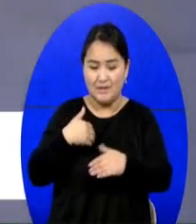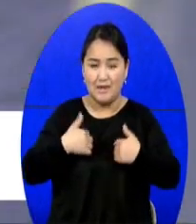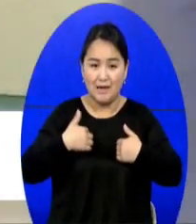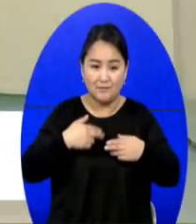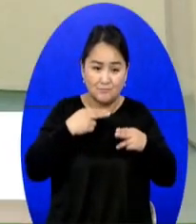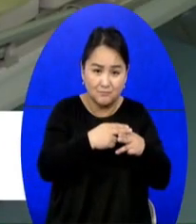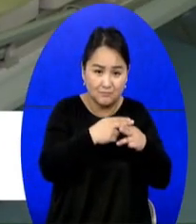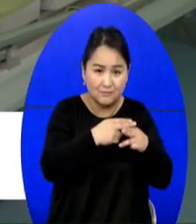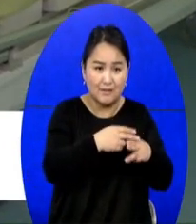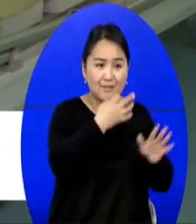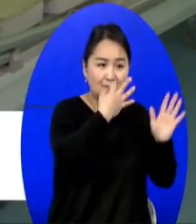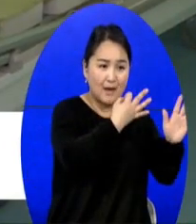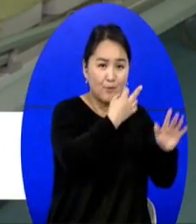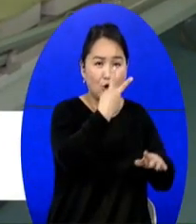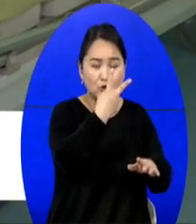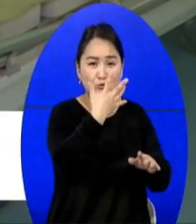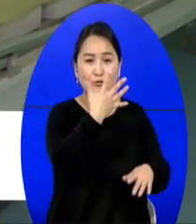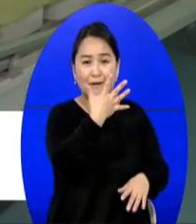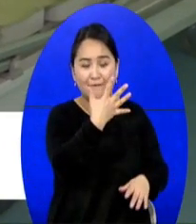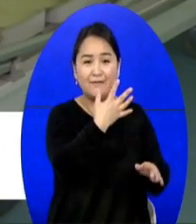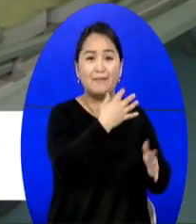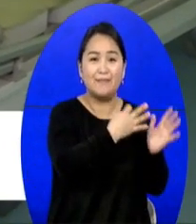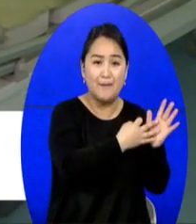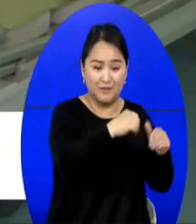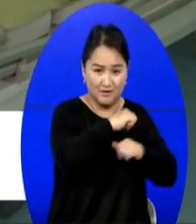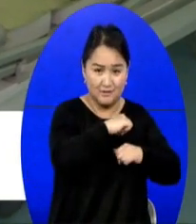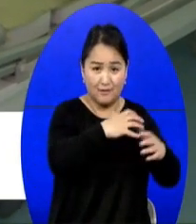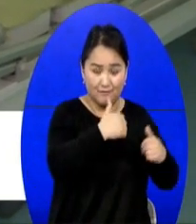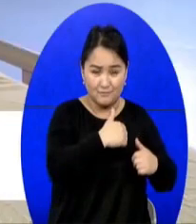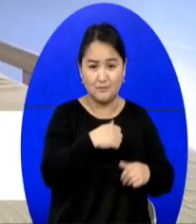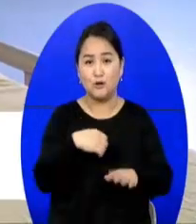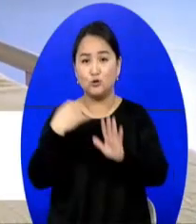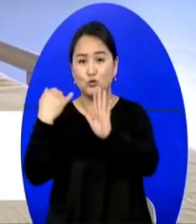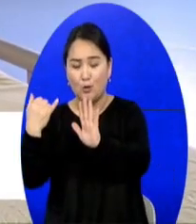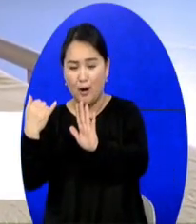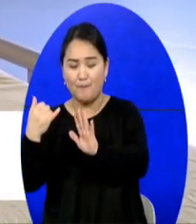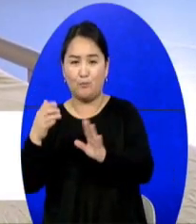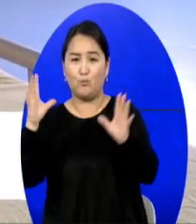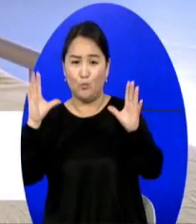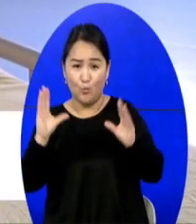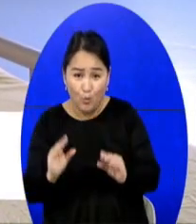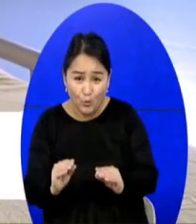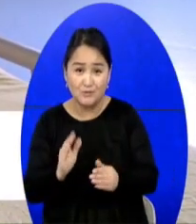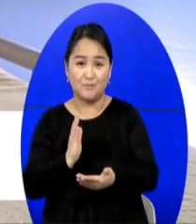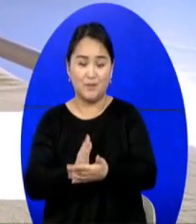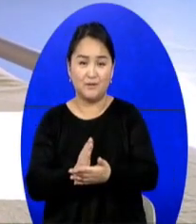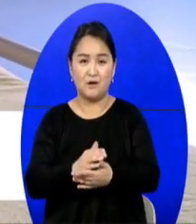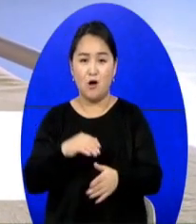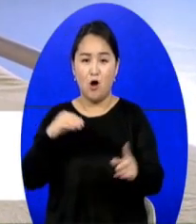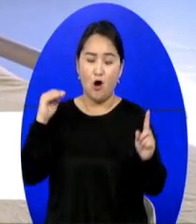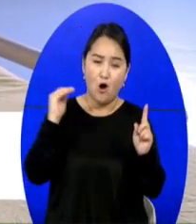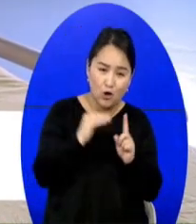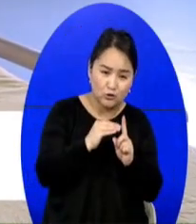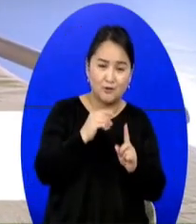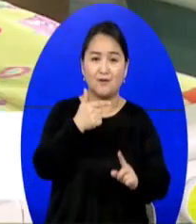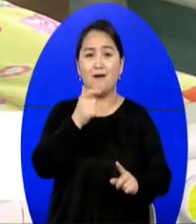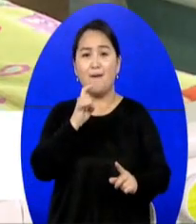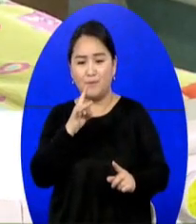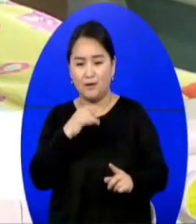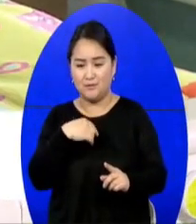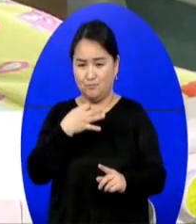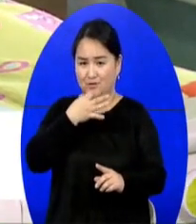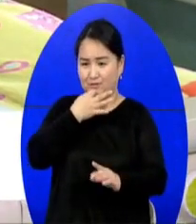8258 иргэн авсан бол 6761 болж 18.1 хувиар буурсан байна. Осол гэмтэл бол урьдчилан сэргийлэх бүрэн боломжтой,